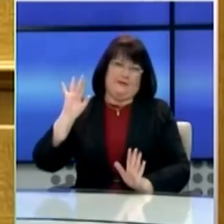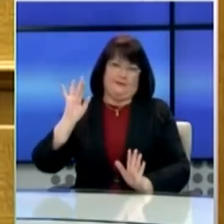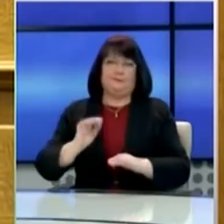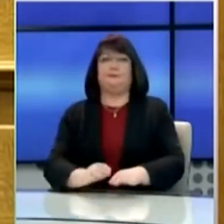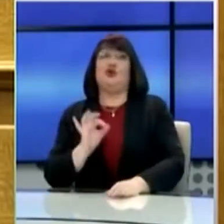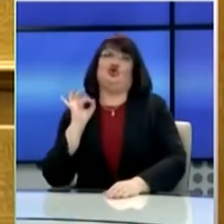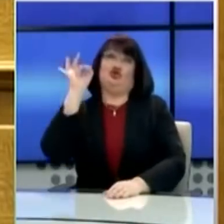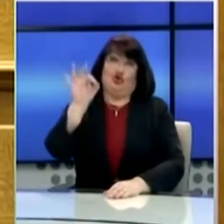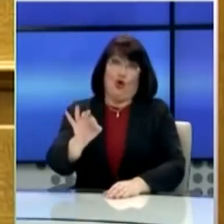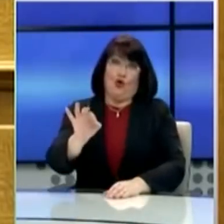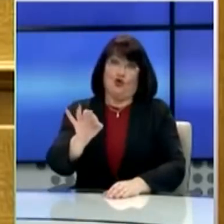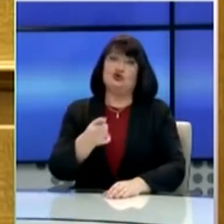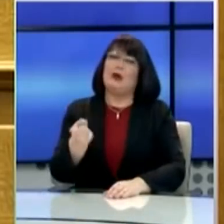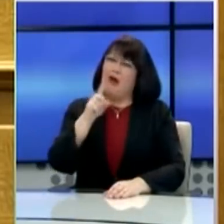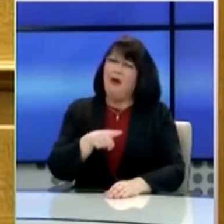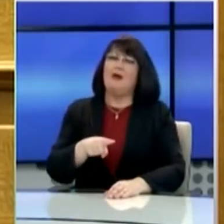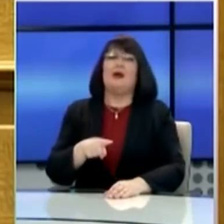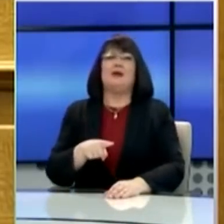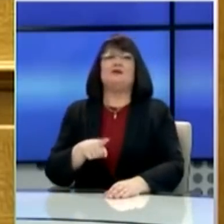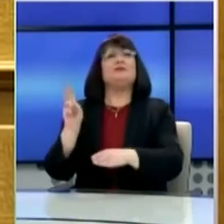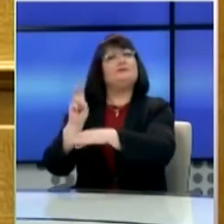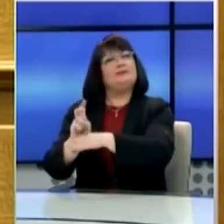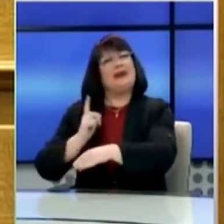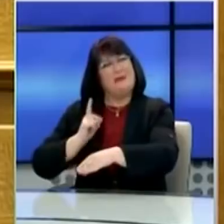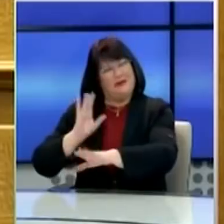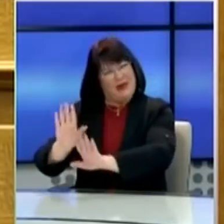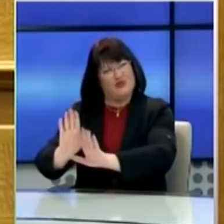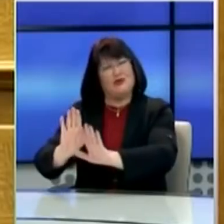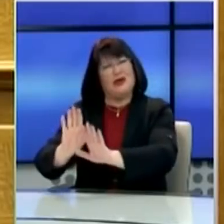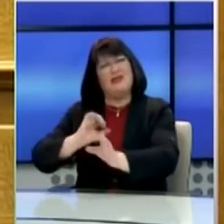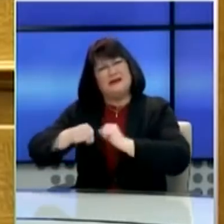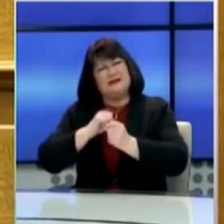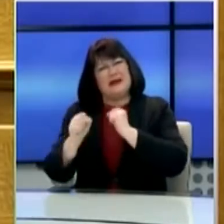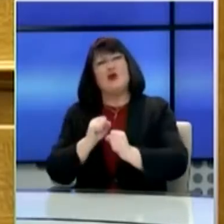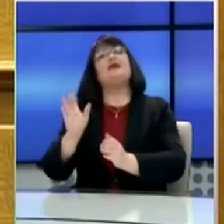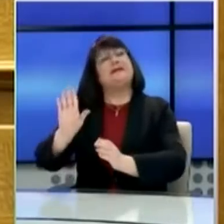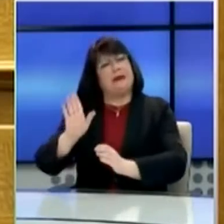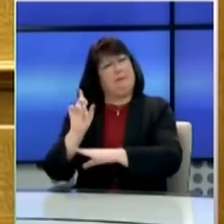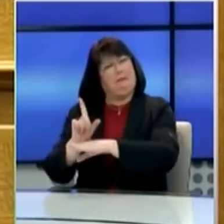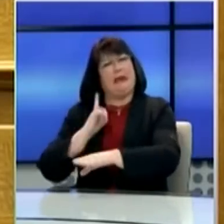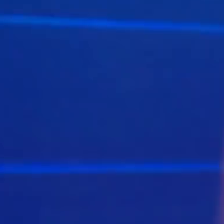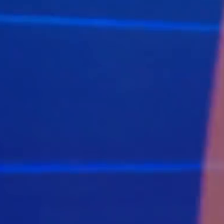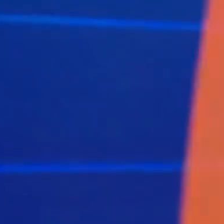λυκείων. Άλλες δραστηριότητες μπορούν να περιμένουν λίγο ακόμα για να επαναλειτουργήσουν.